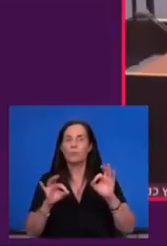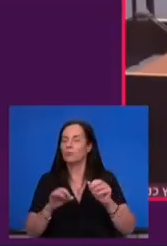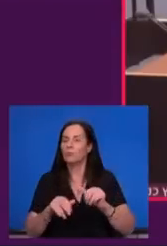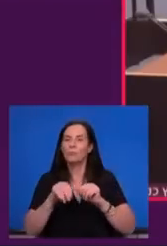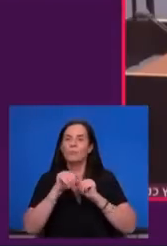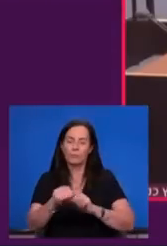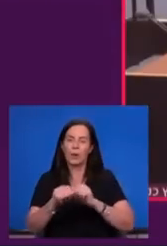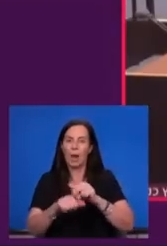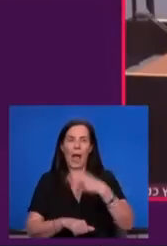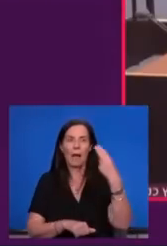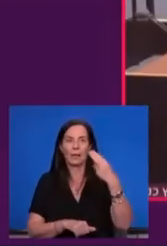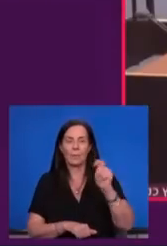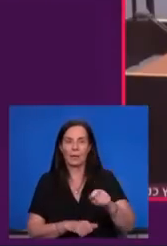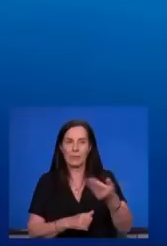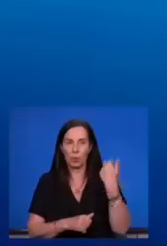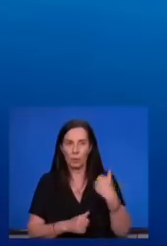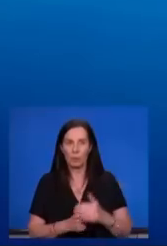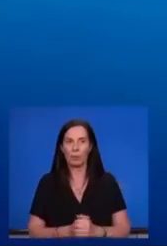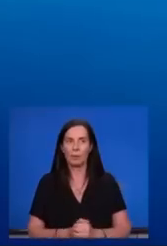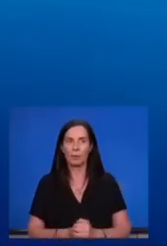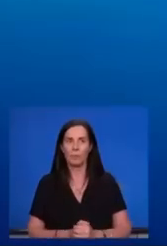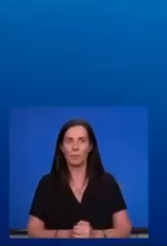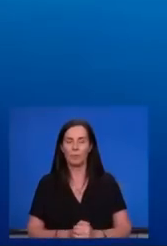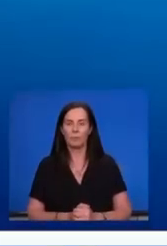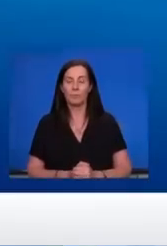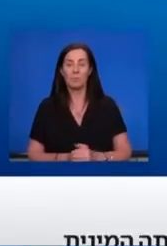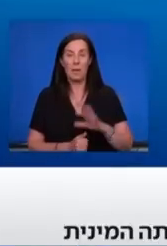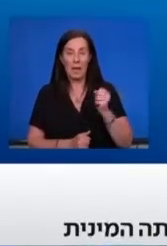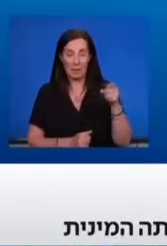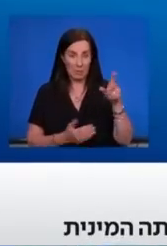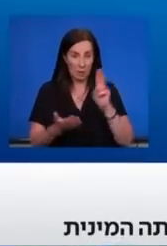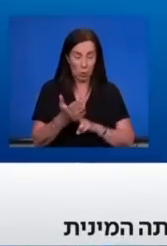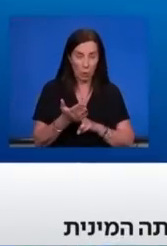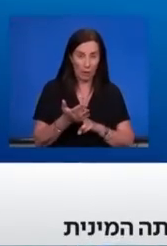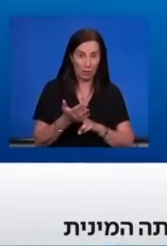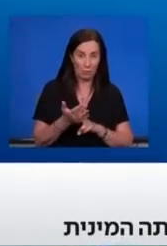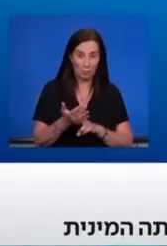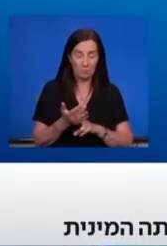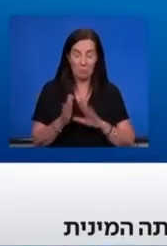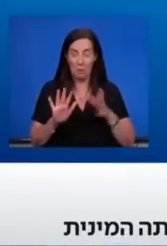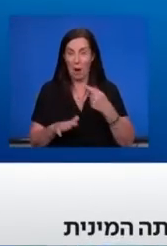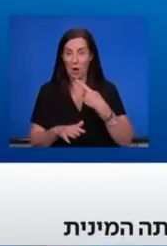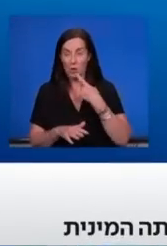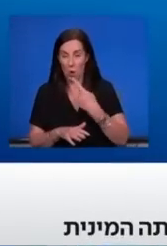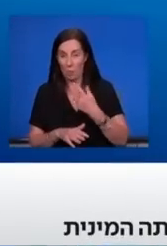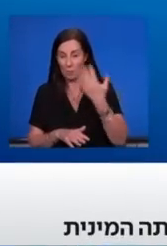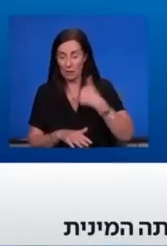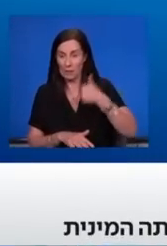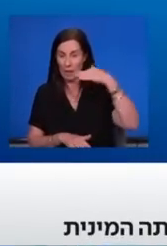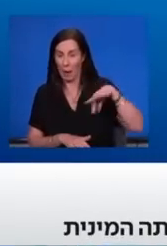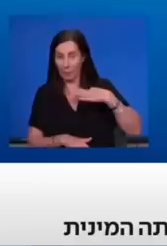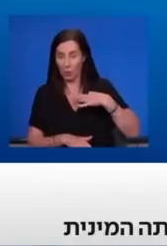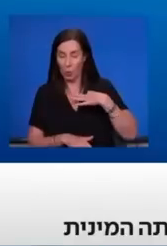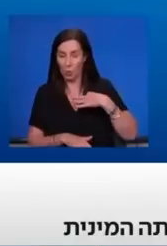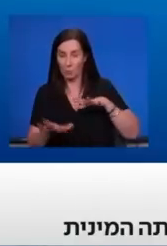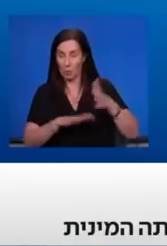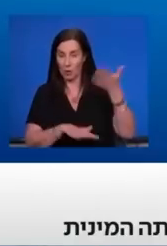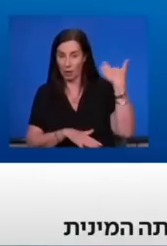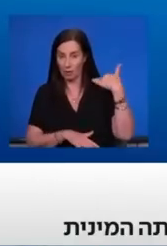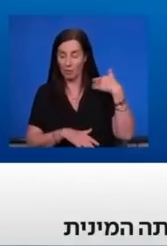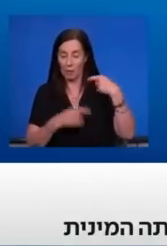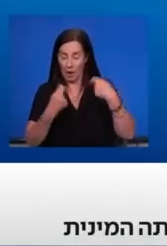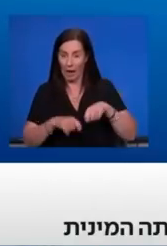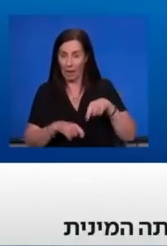להט"בי בכנסת הקודמת. האם לזימי צודקת? על פי מה שאומר מי שהיה שר הבריאות בממשלת בנט לפיד, חבר